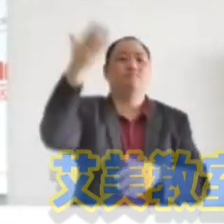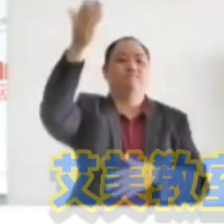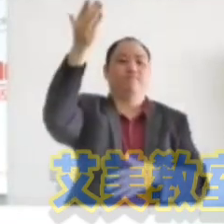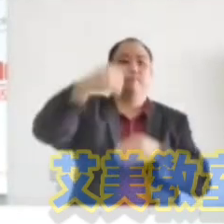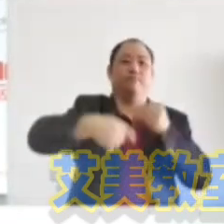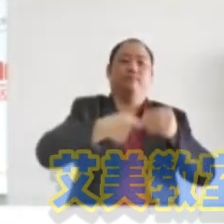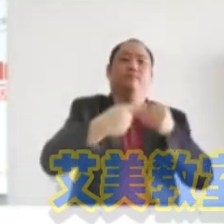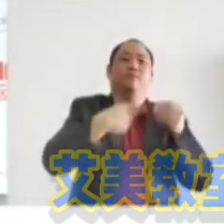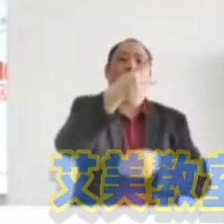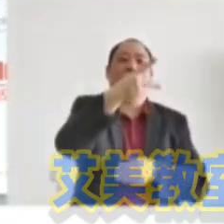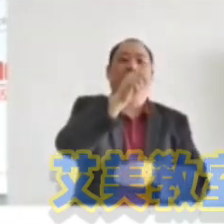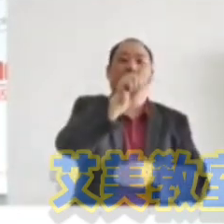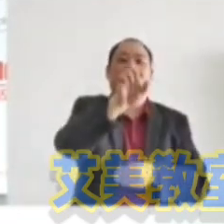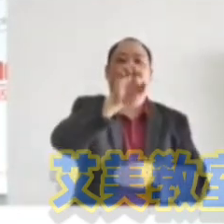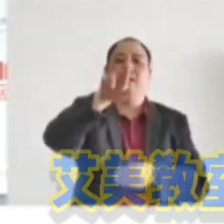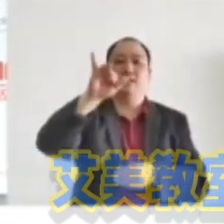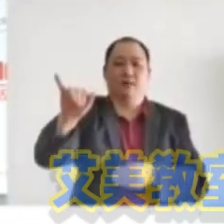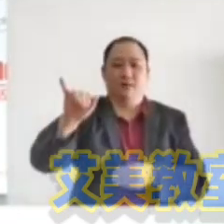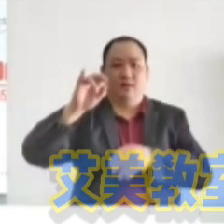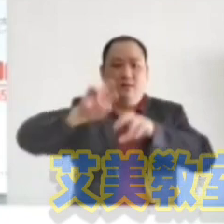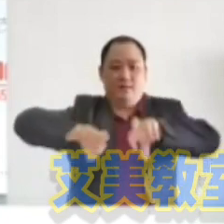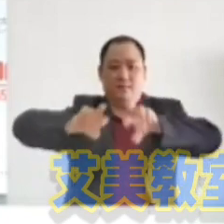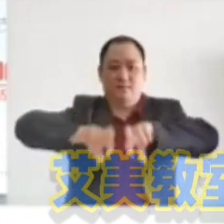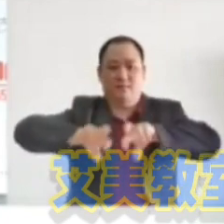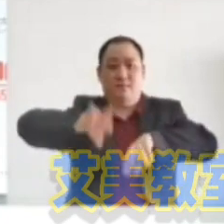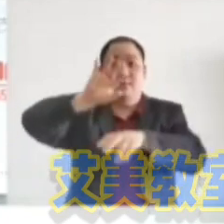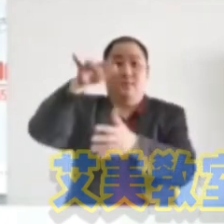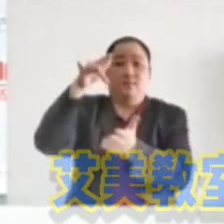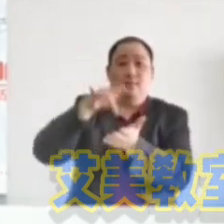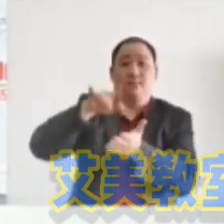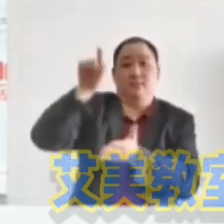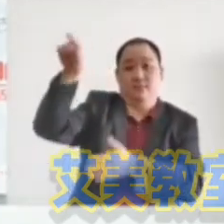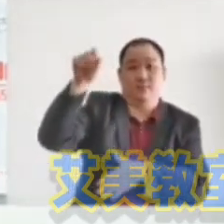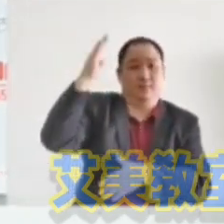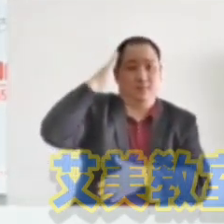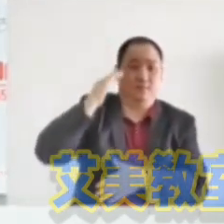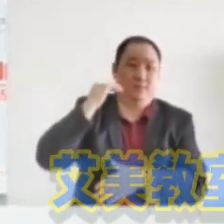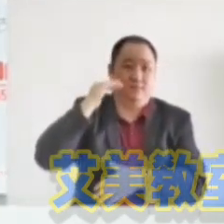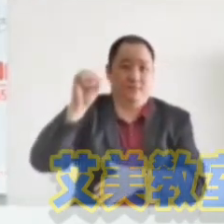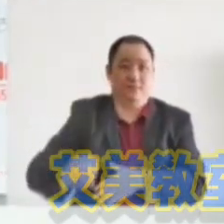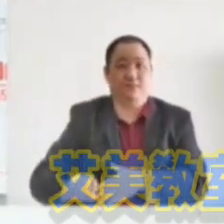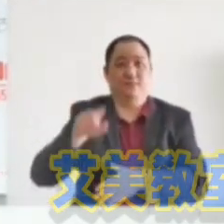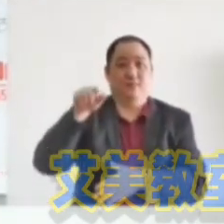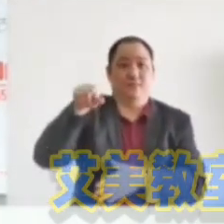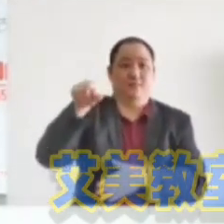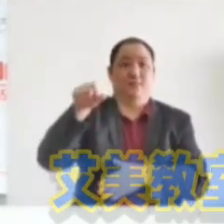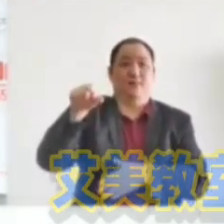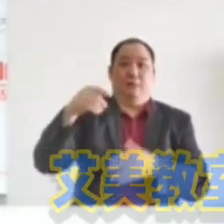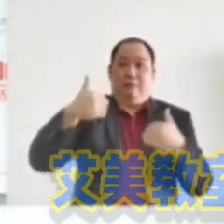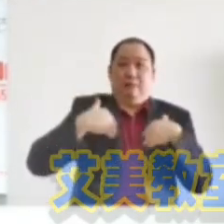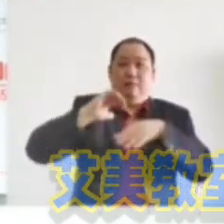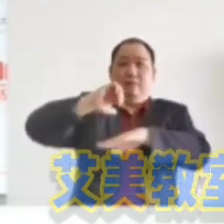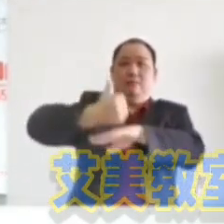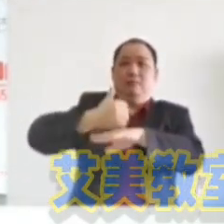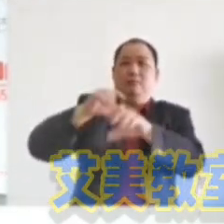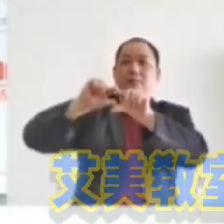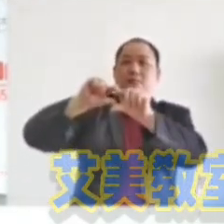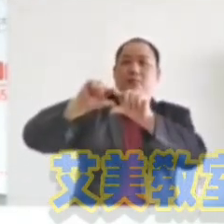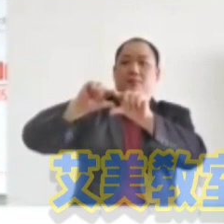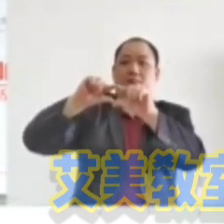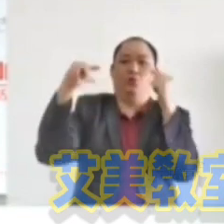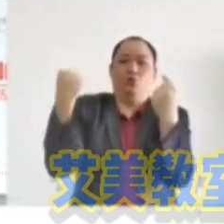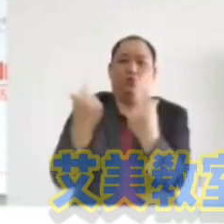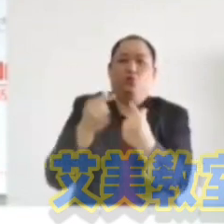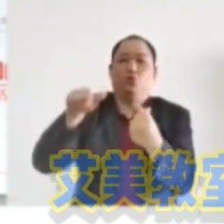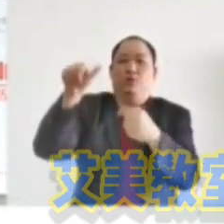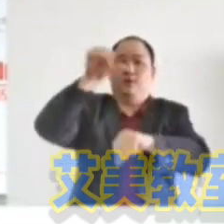Carry 韩国原子力研究院，对不对？所以在 Carry 里面有15个最顶尖的科学家组成了一个生